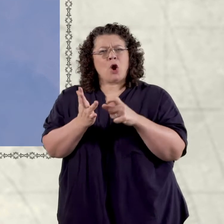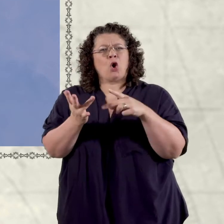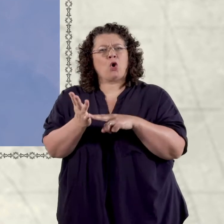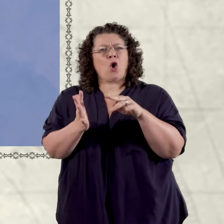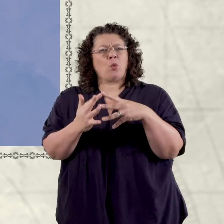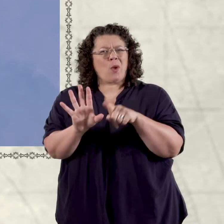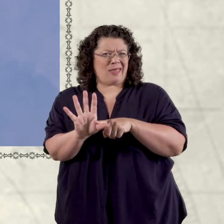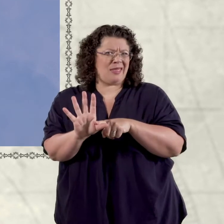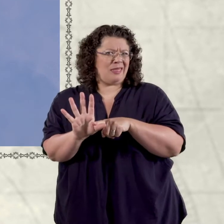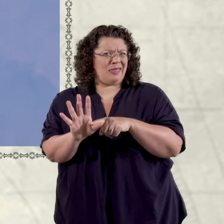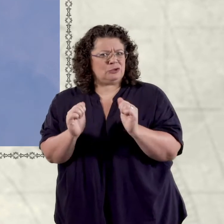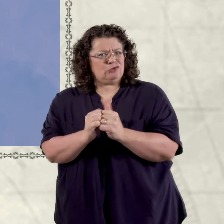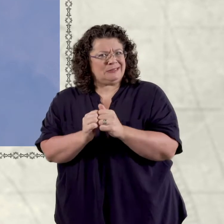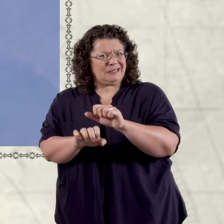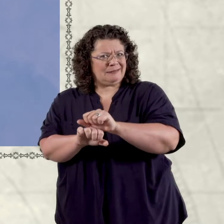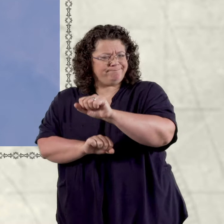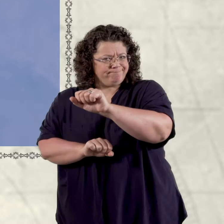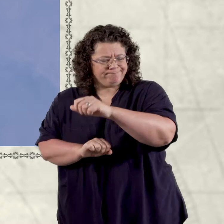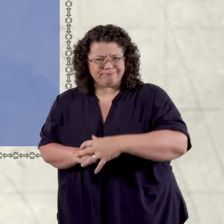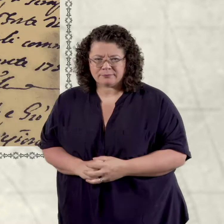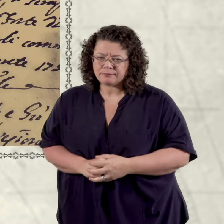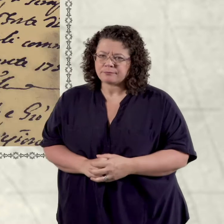cytundeb arall.